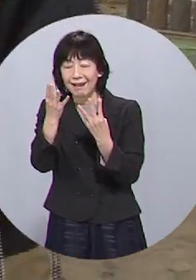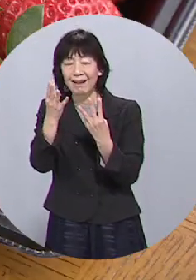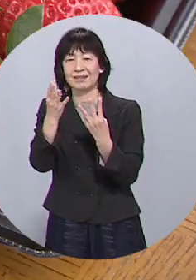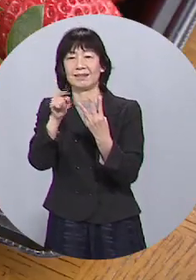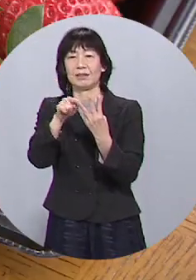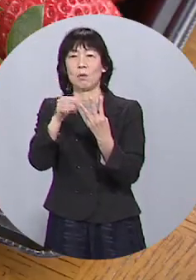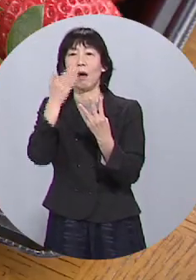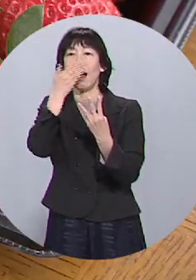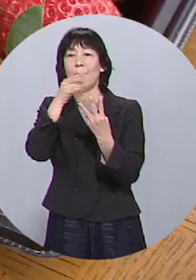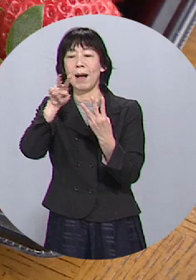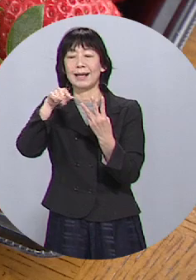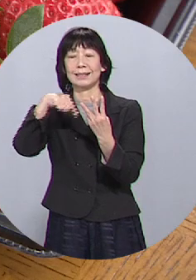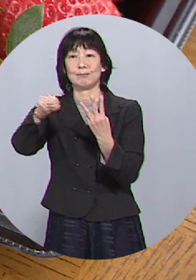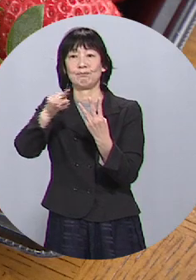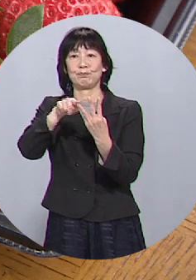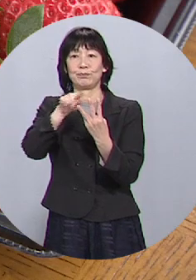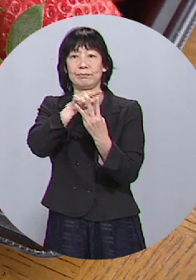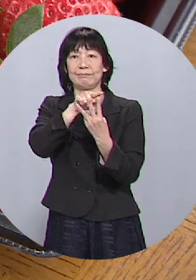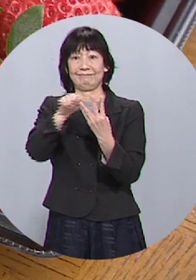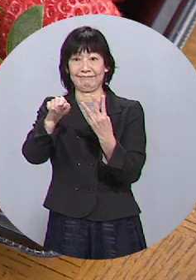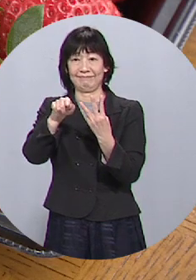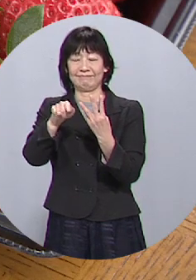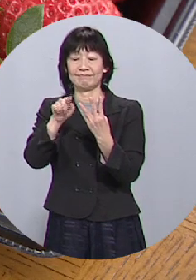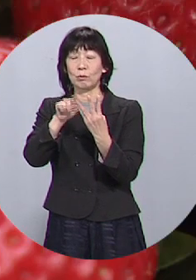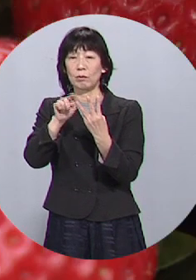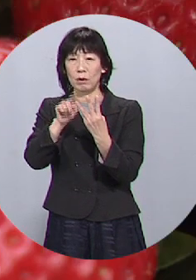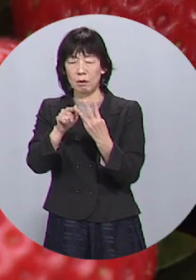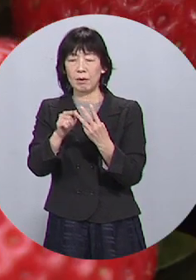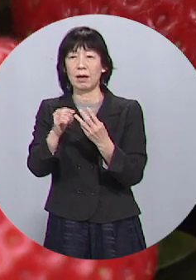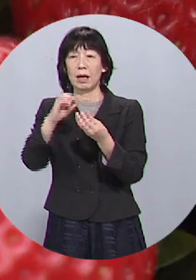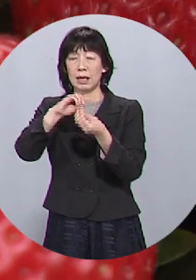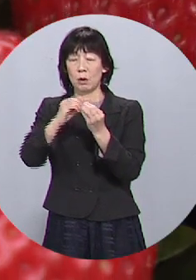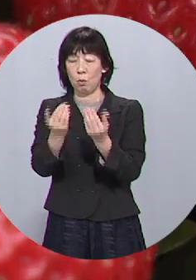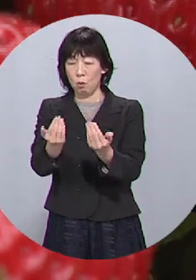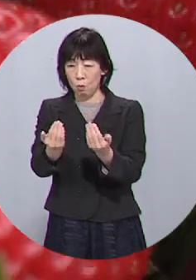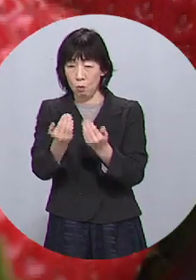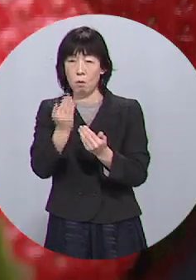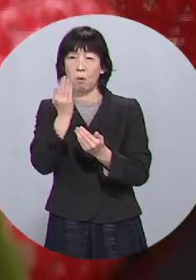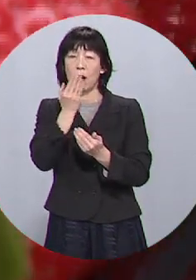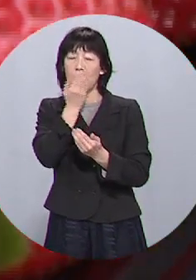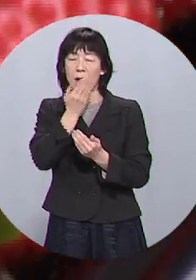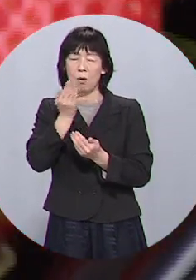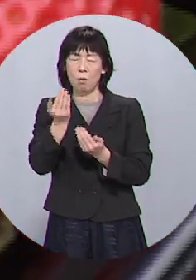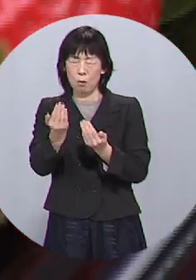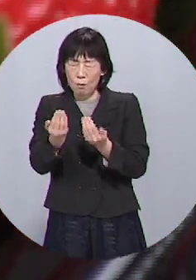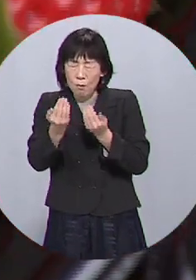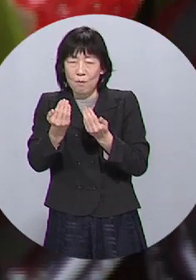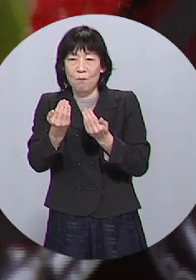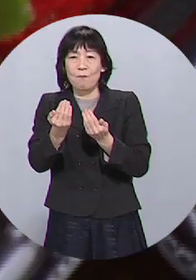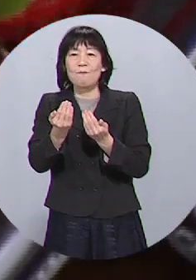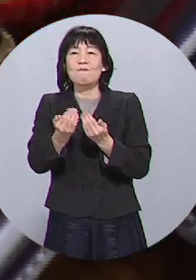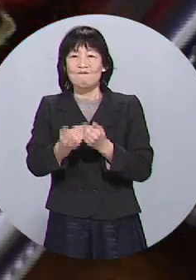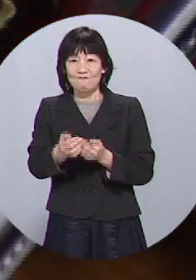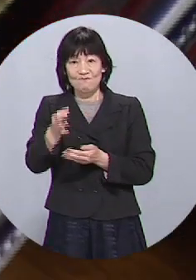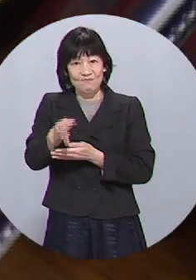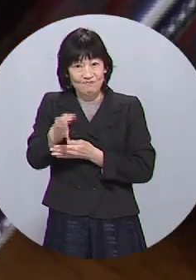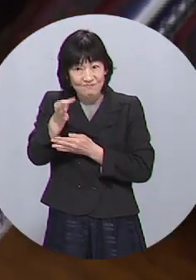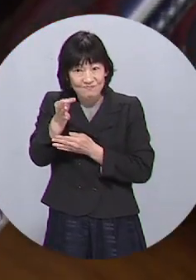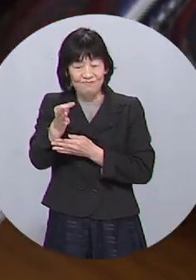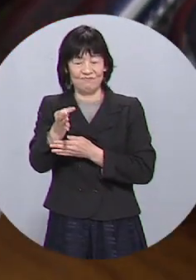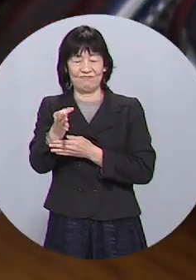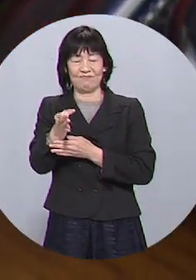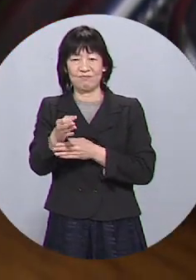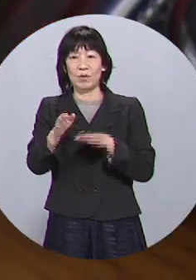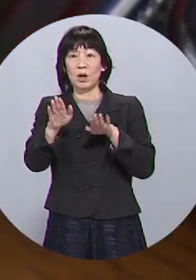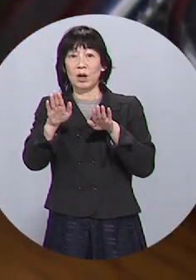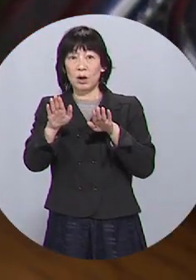リン。色つやがよく甘みの強いアマリンはグレードの高い品種で、こちらの農園では今